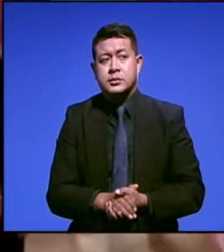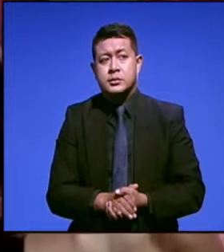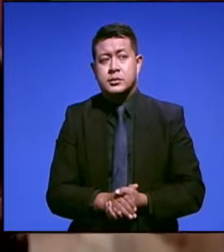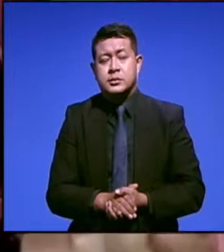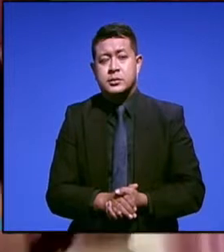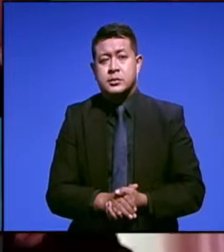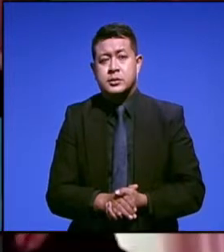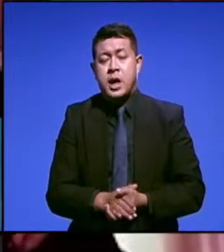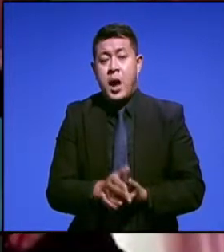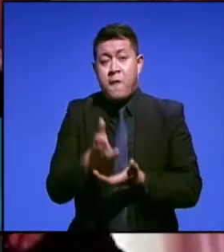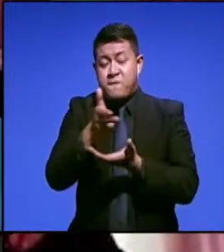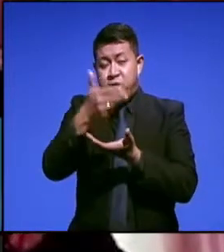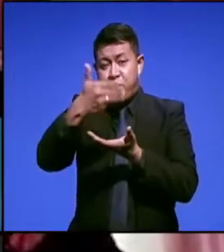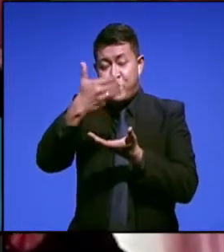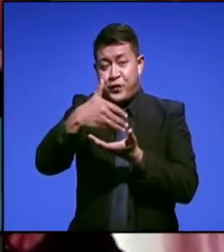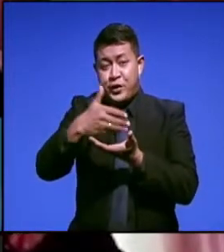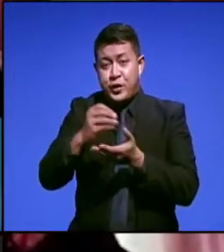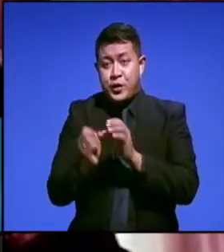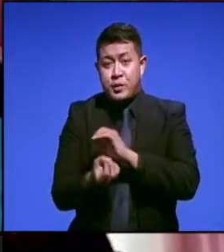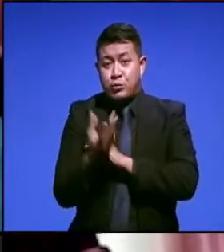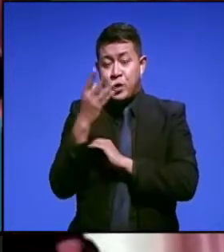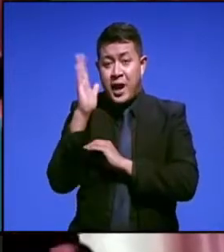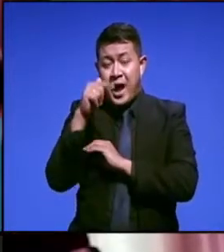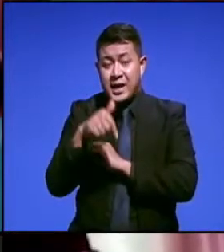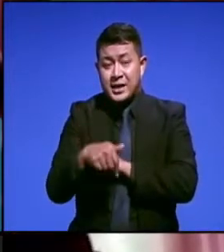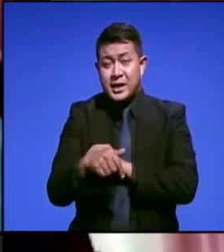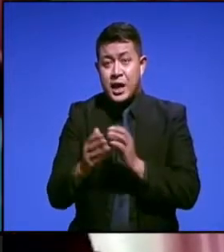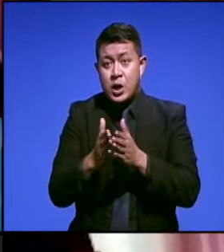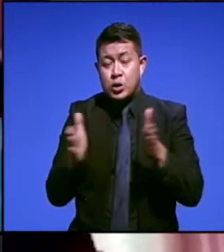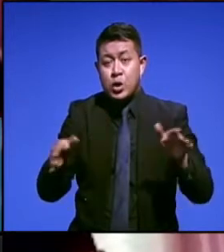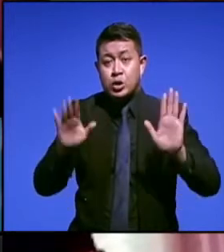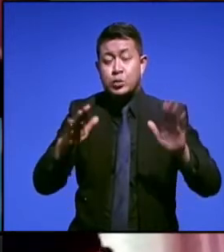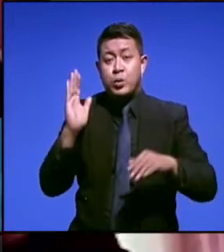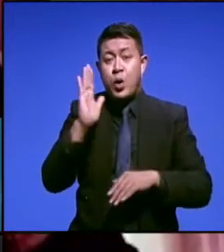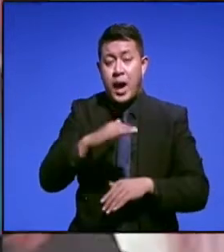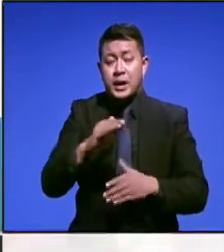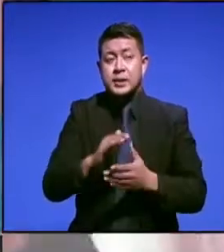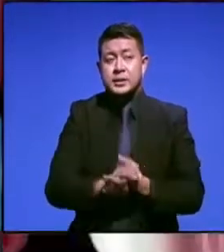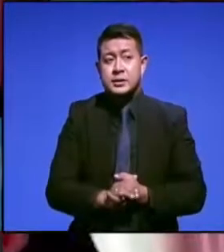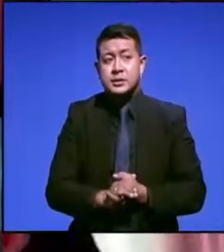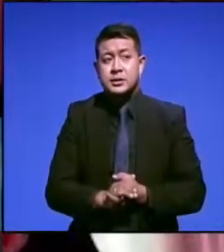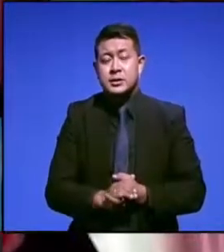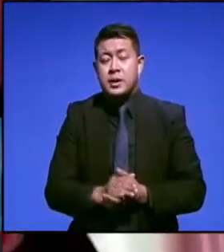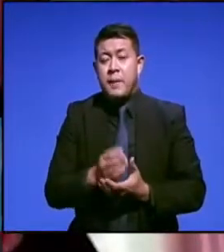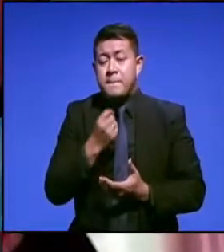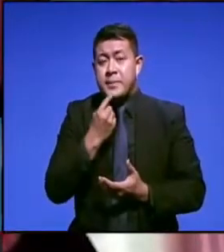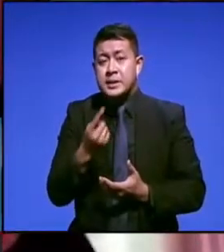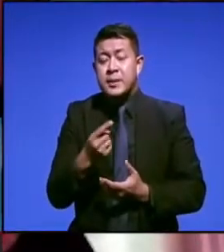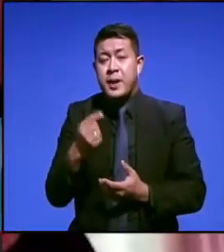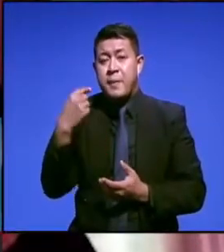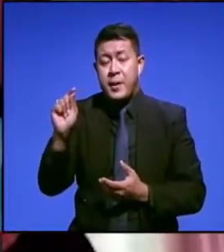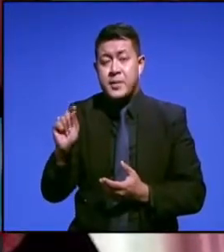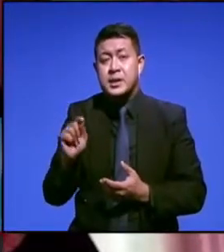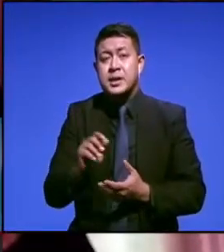Jika video dirilis hari ini, artinya ada jeda 10 hari setelah sidang kabinet, pesannya kepada para menteri